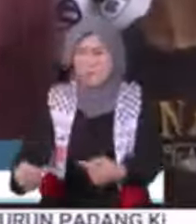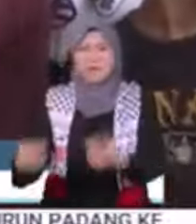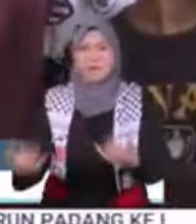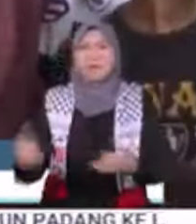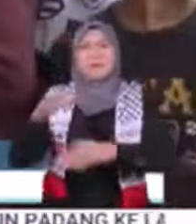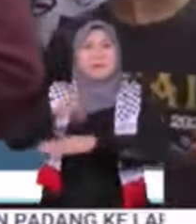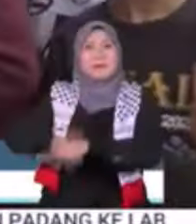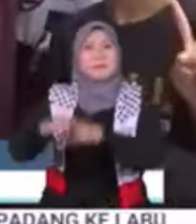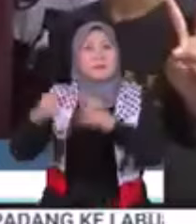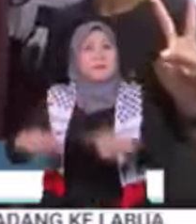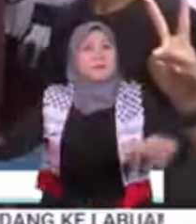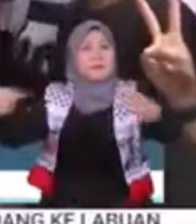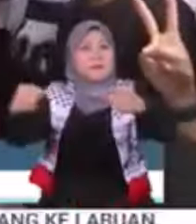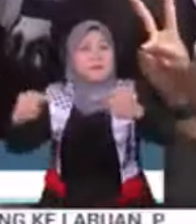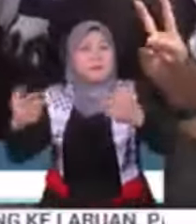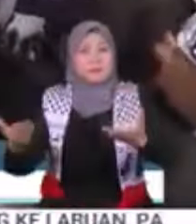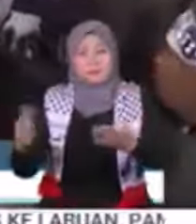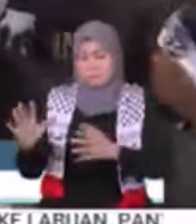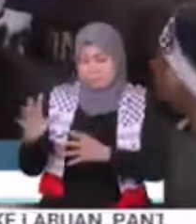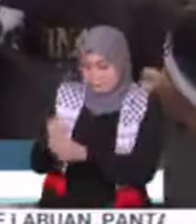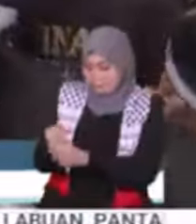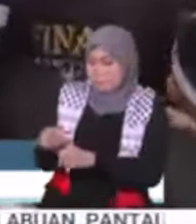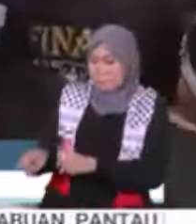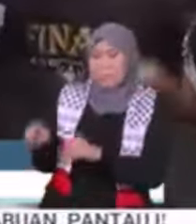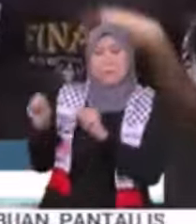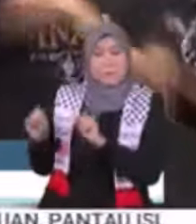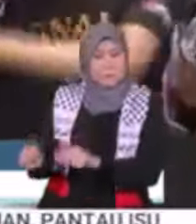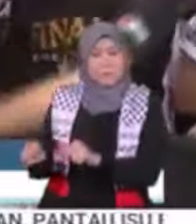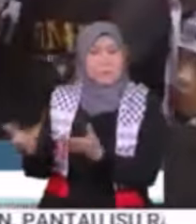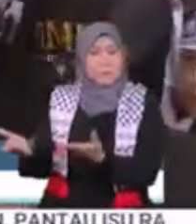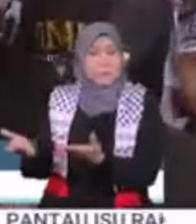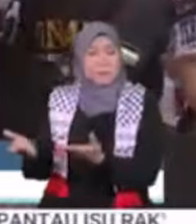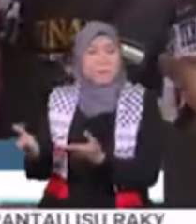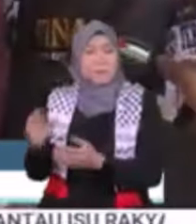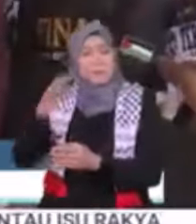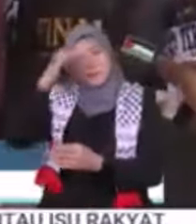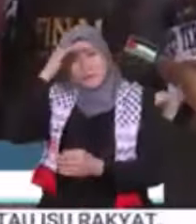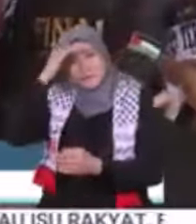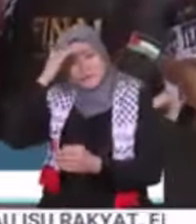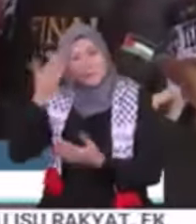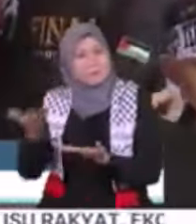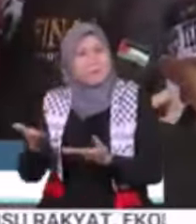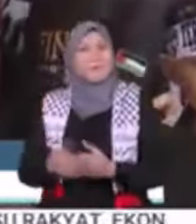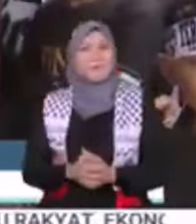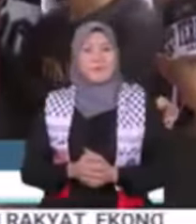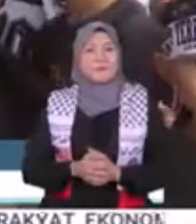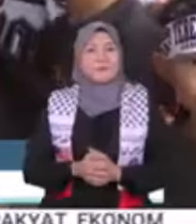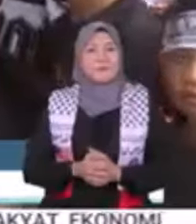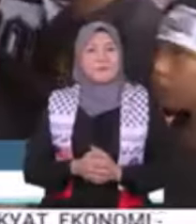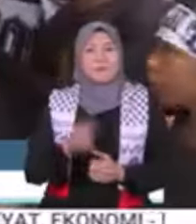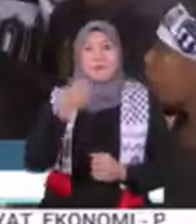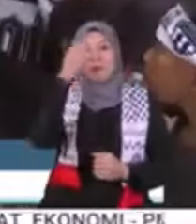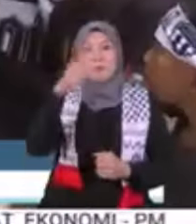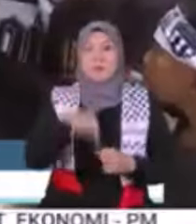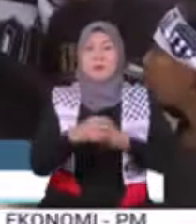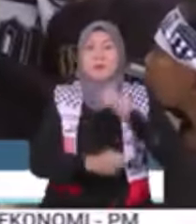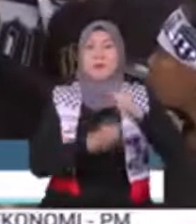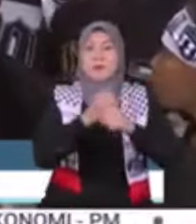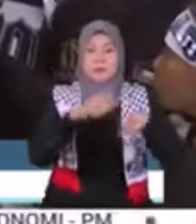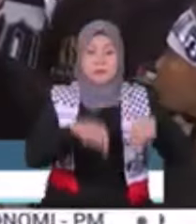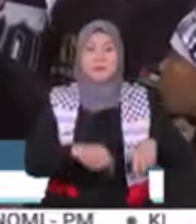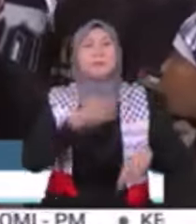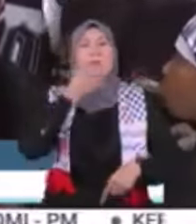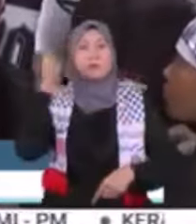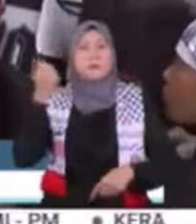ini? Mungkin abang boleh simpulkan kesimpulannya untuk prestasi semasa JDT. Okay. Pada abang tahun ni merupakan tahun terbaik